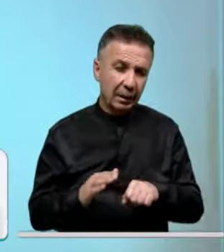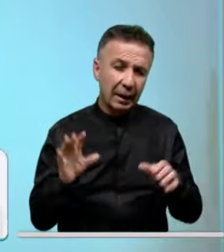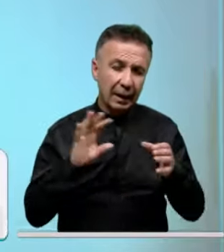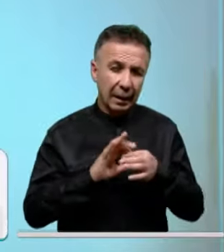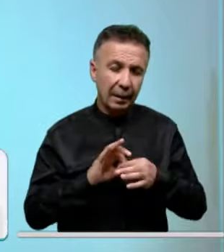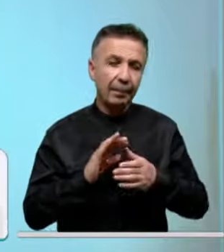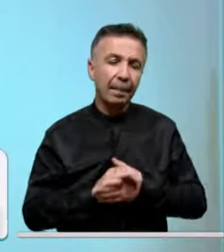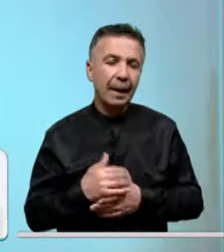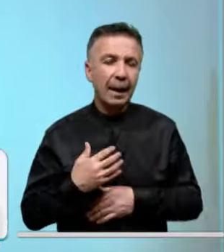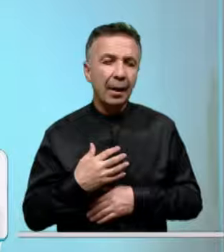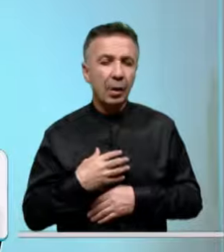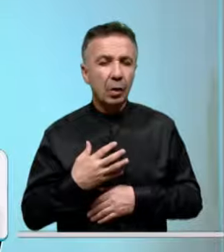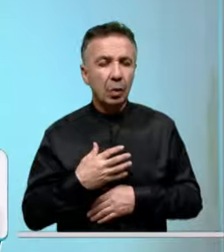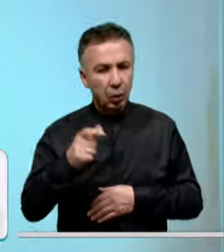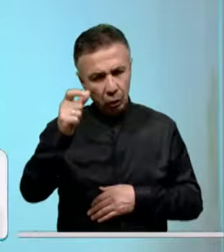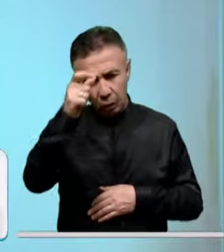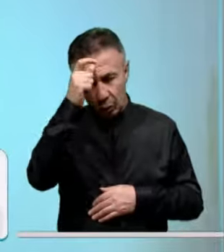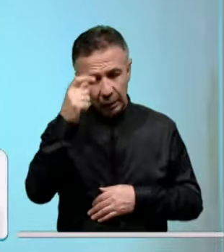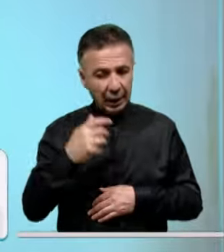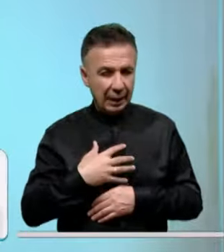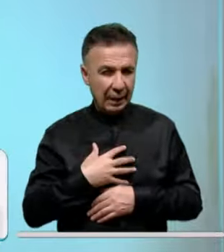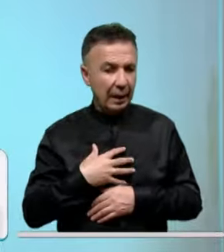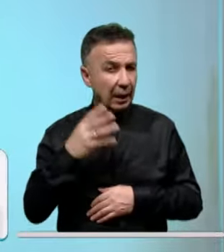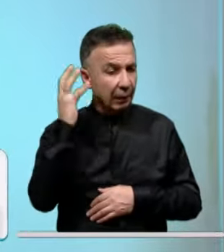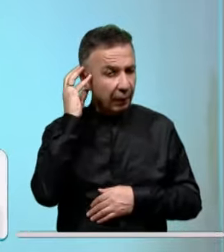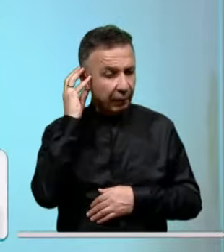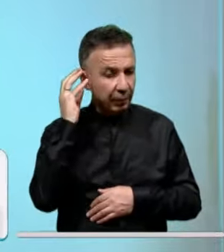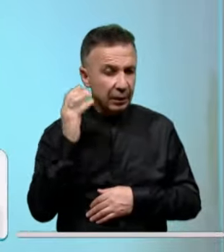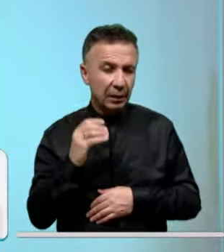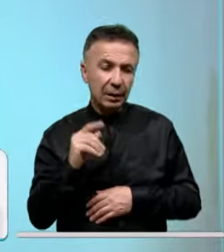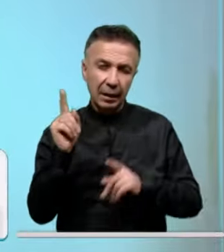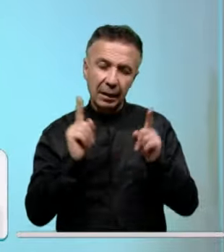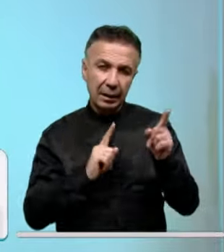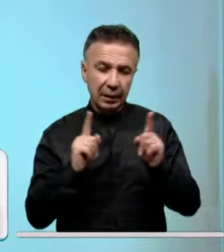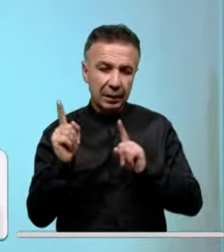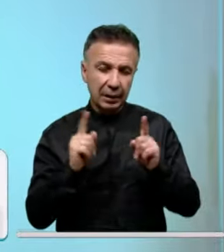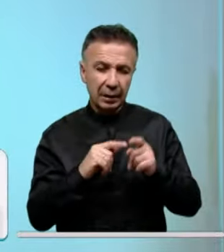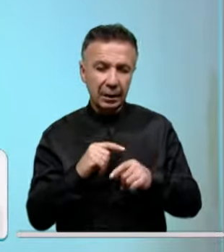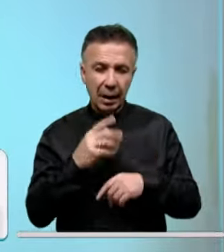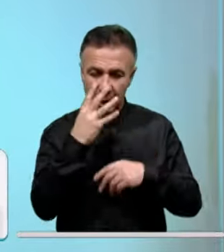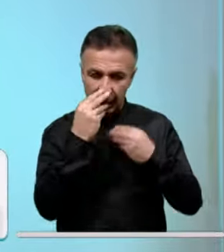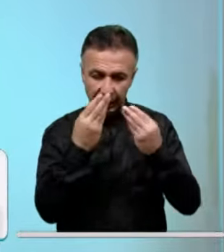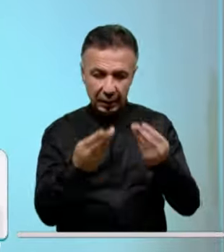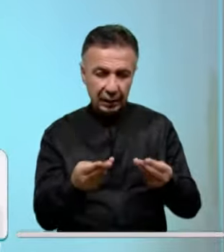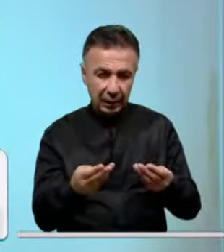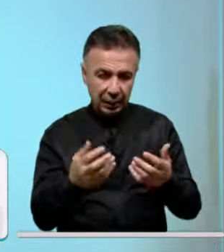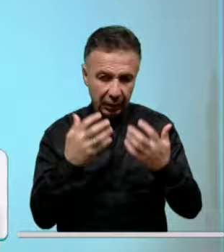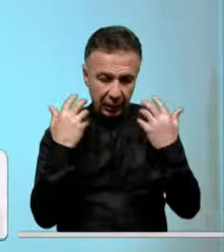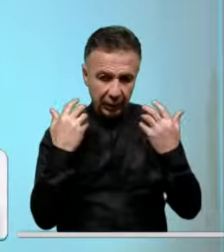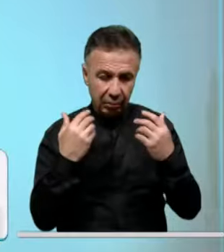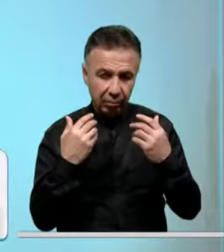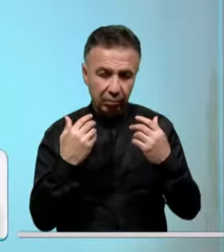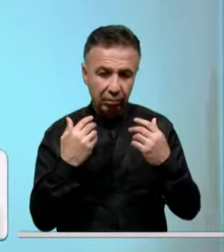ilgili Diyanet Vakfımızın özelinde söyleyelim. Sitede siz bağış yapmak istediğiniz zaman, şimdi yeni mobil uygulama